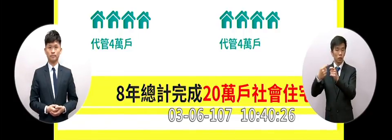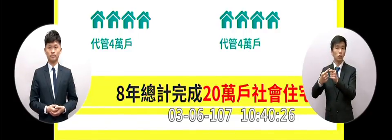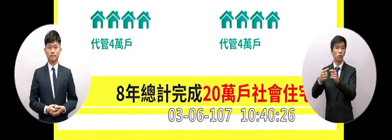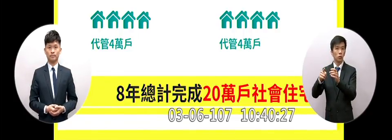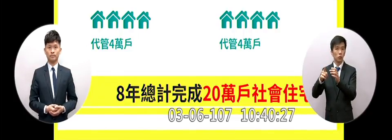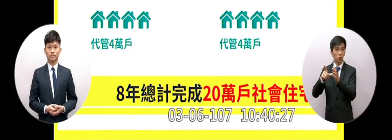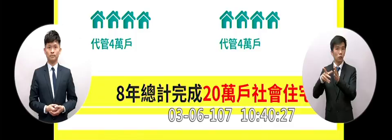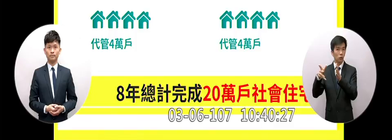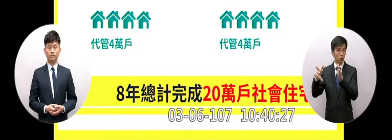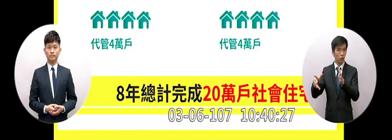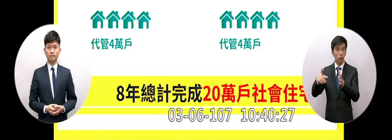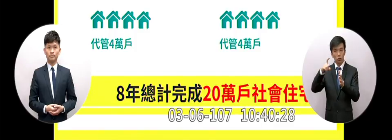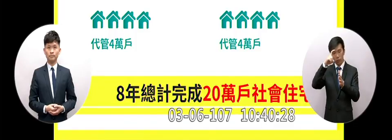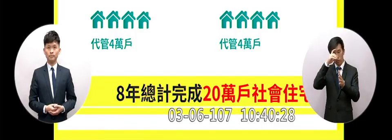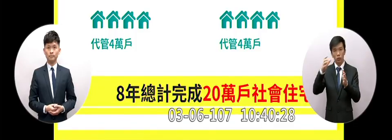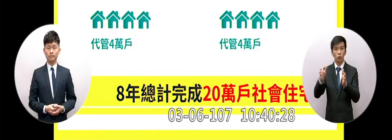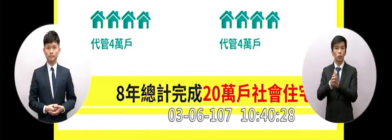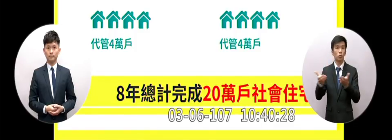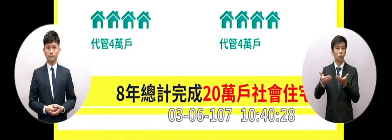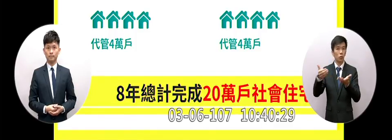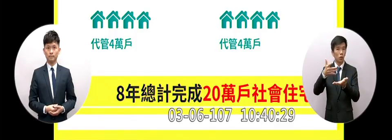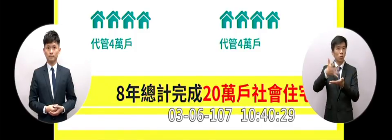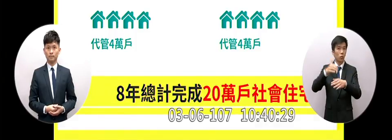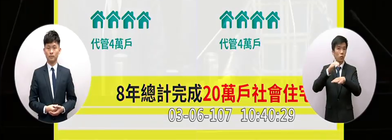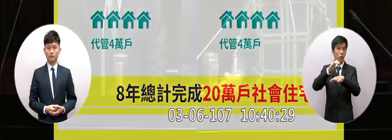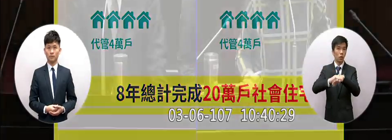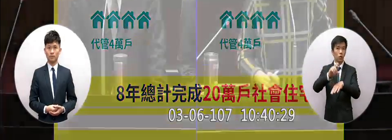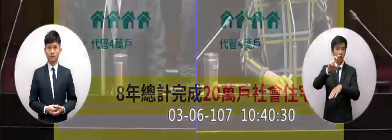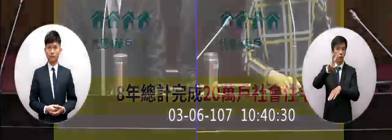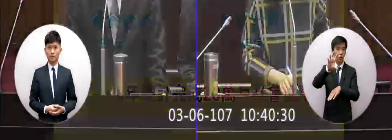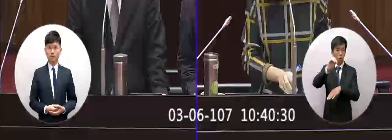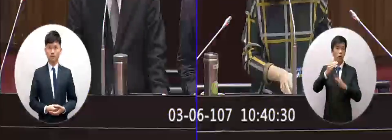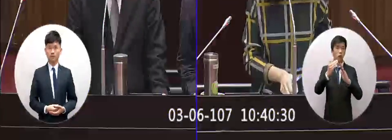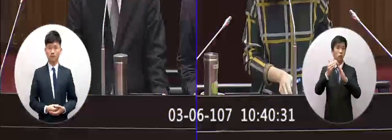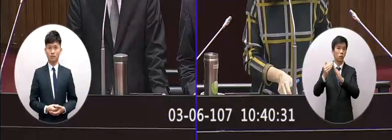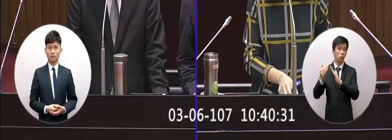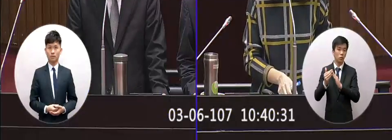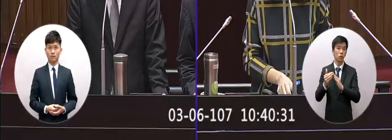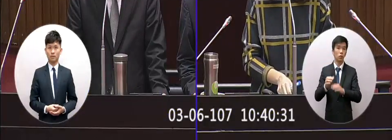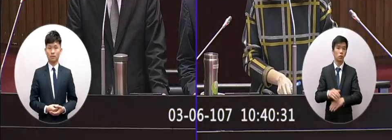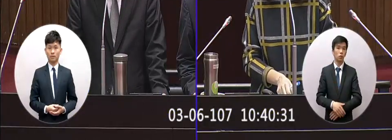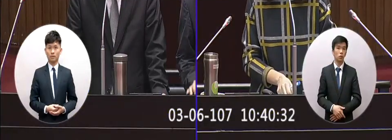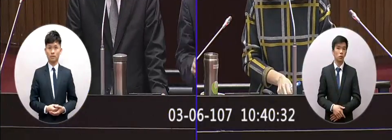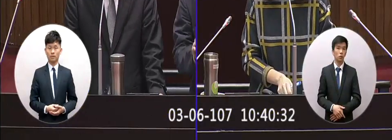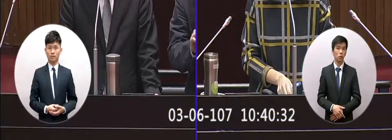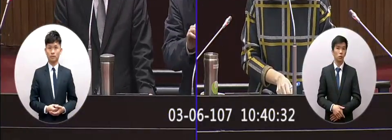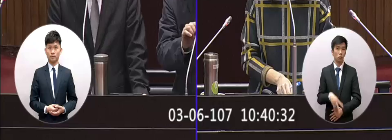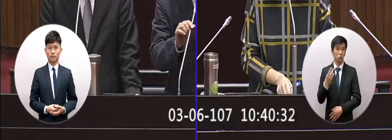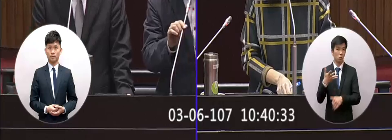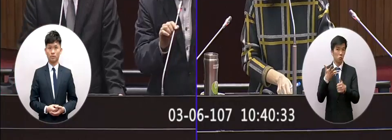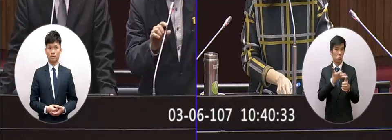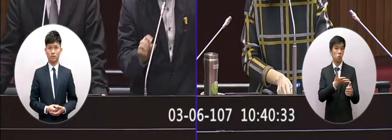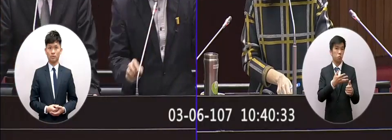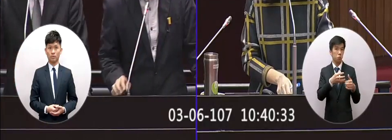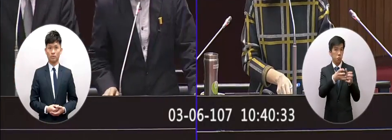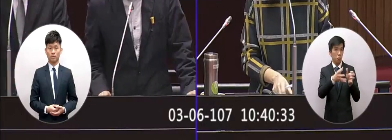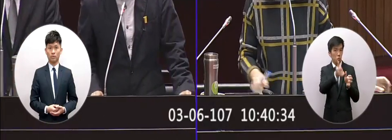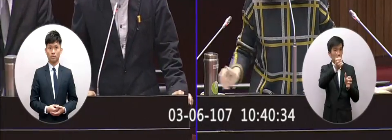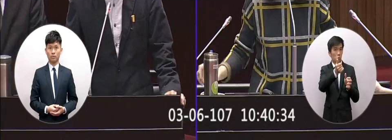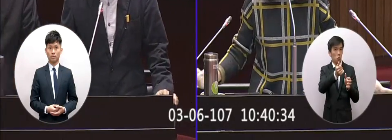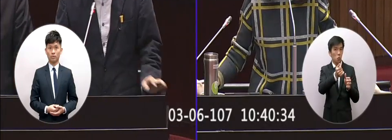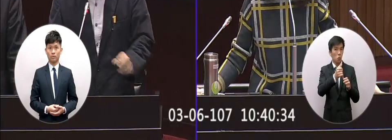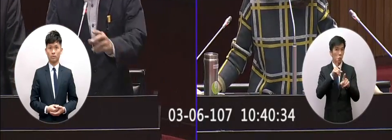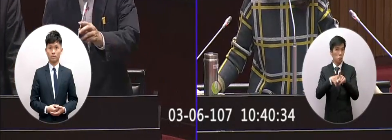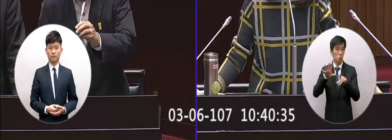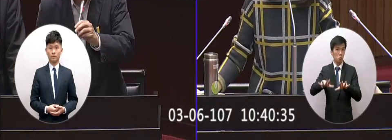的是120,000户、哦、来，部长，你觉得现在的一个脚步来不来得及完成这样的